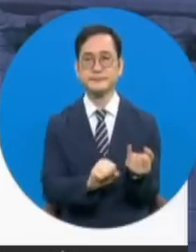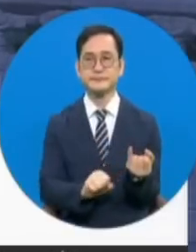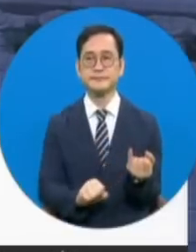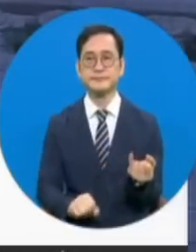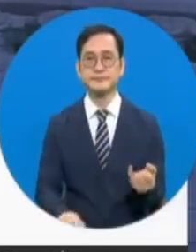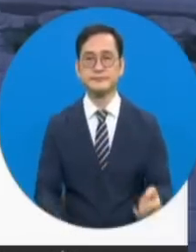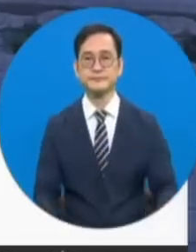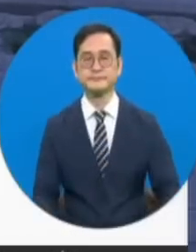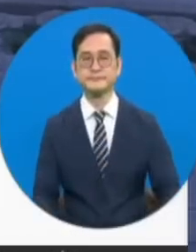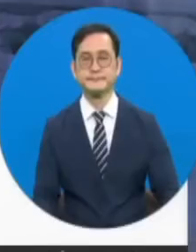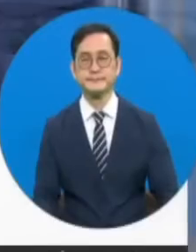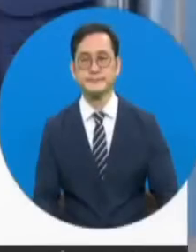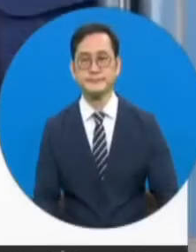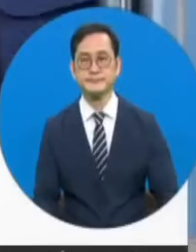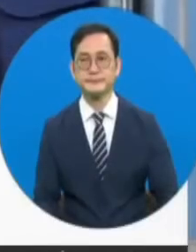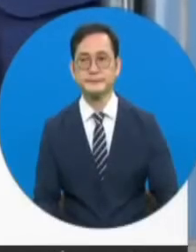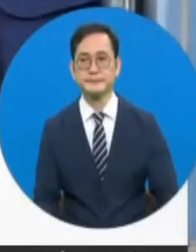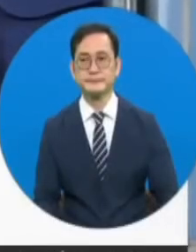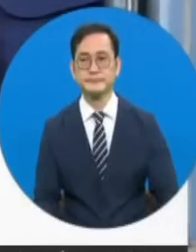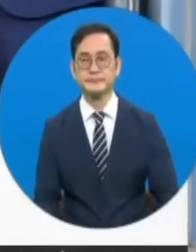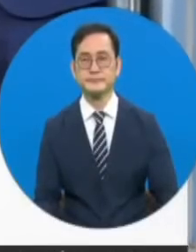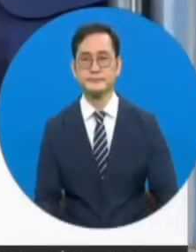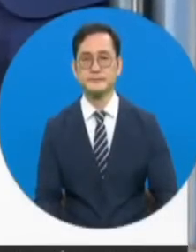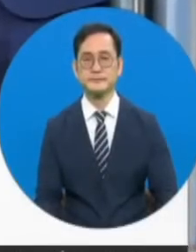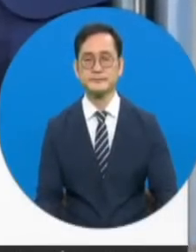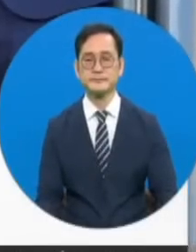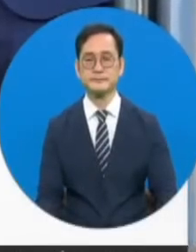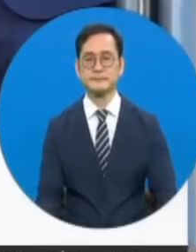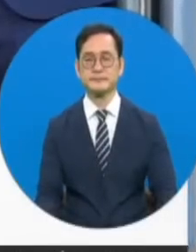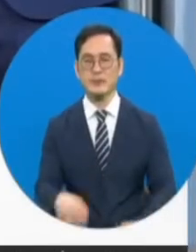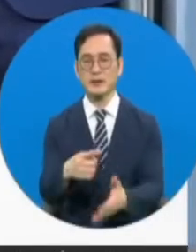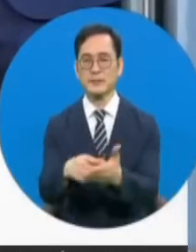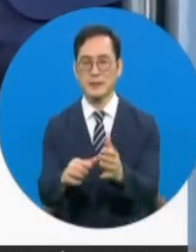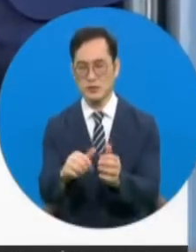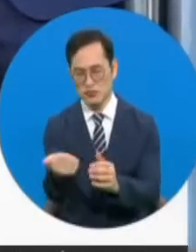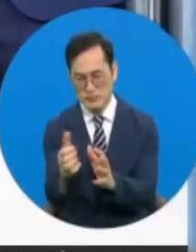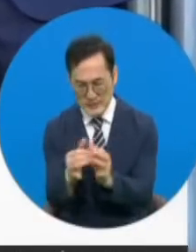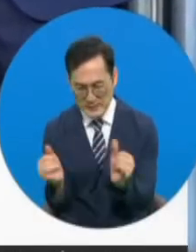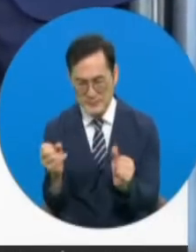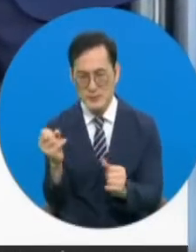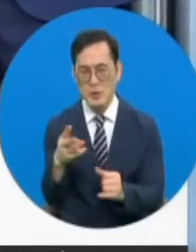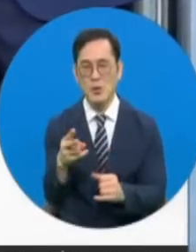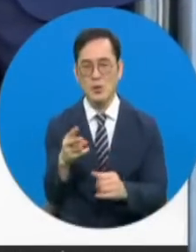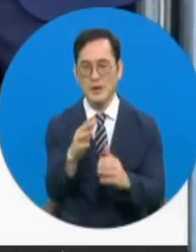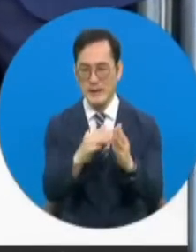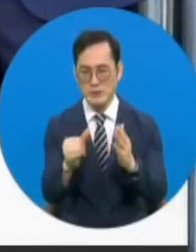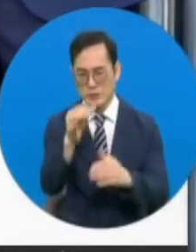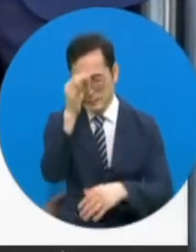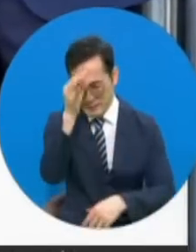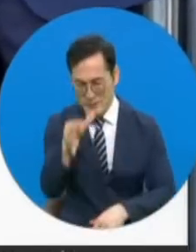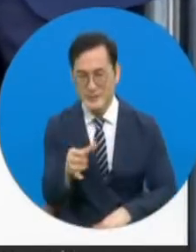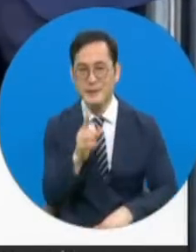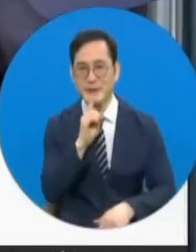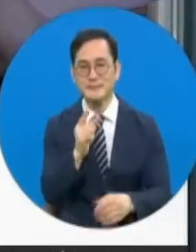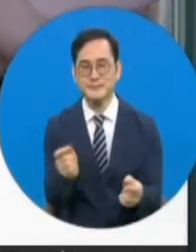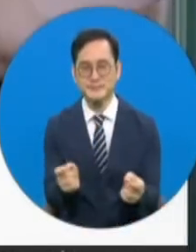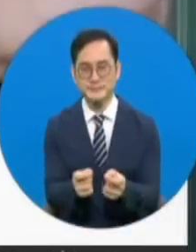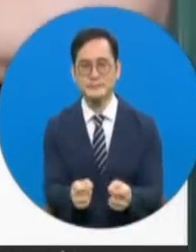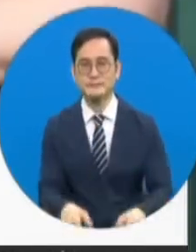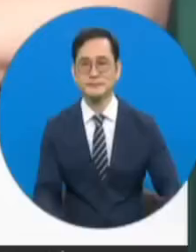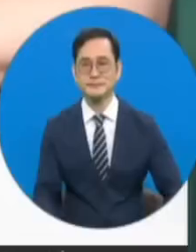저희가 보도를 해 드리겠습니다 피해자 유가족에게 진심으로 죄송하다라고 송치해 놓은 과정에서 입장을 간단하게 밝혔군요